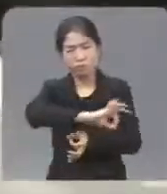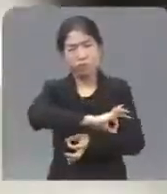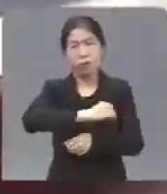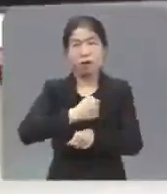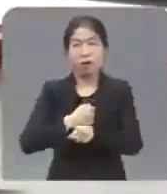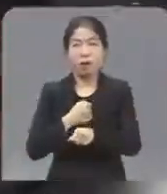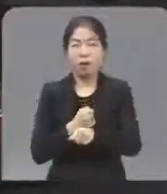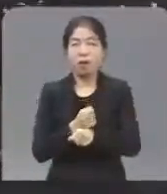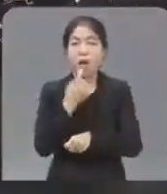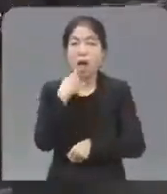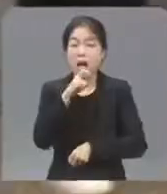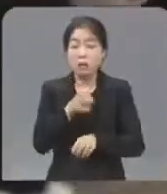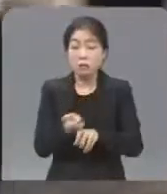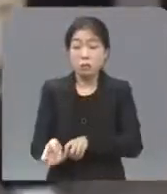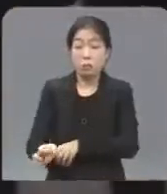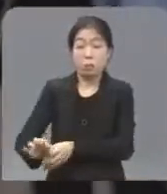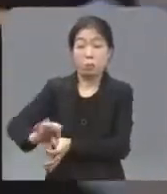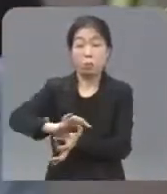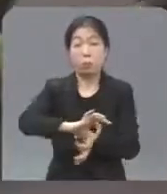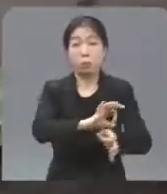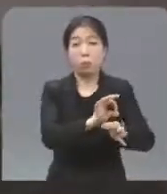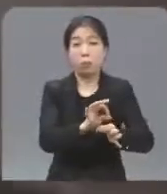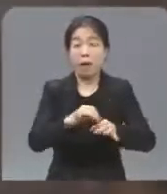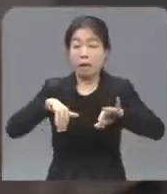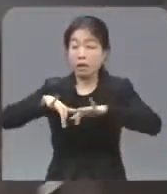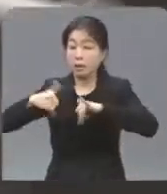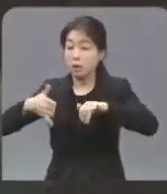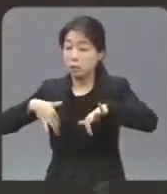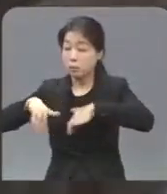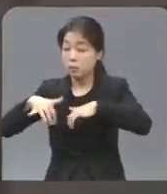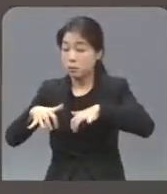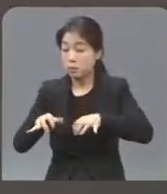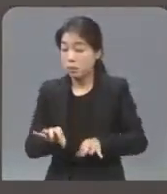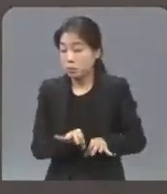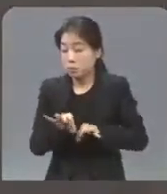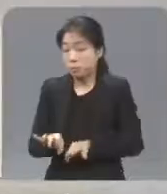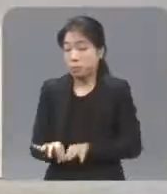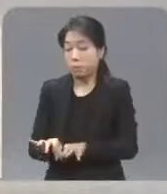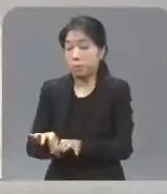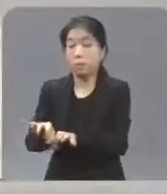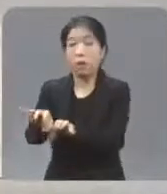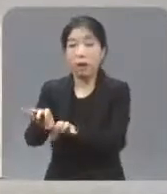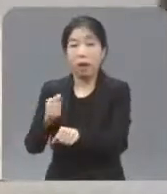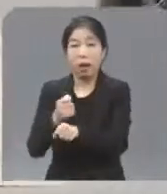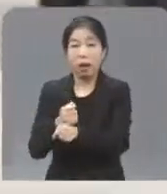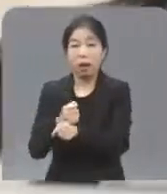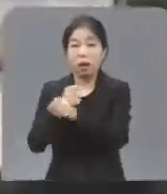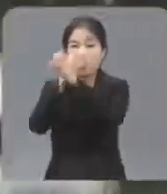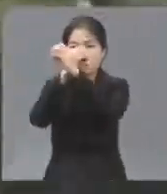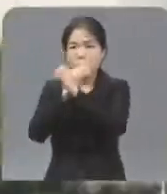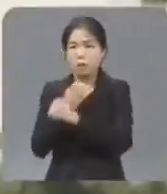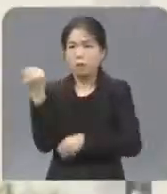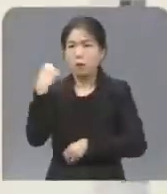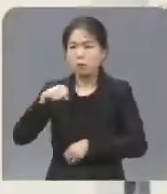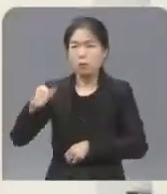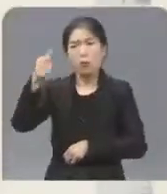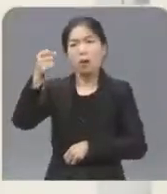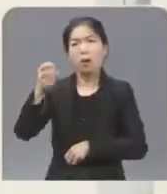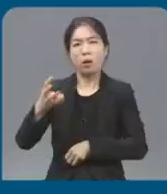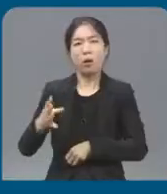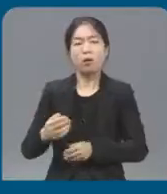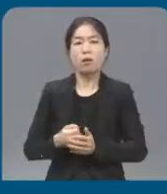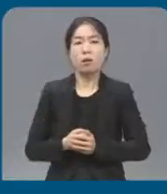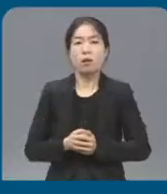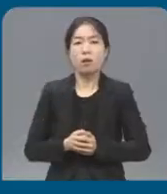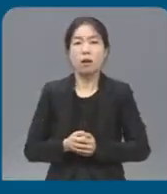넘어 거꾸로 달립니다 인도를 올라서서 가게 앞까지 내 달리거나 대놓고 하는 신호 위반 도 흔합니다